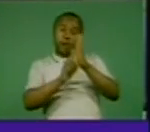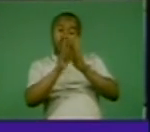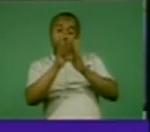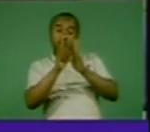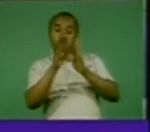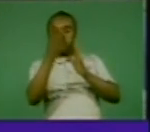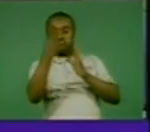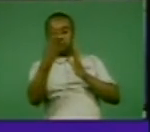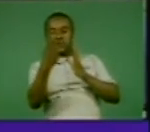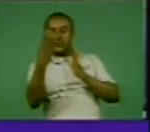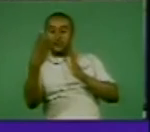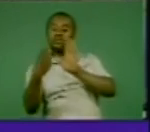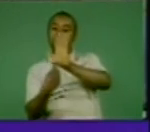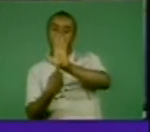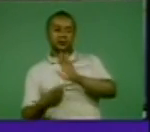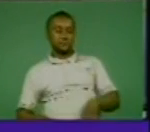Mheshimiwa Mwenyekiti, sura ya 11